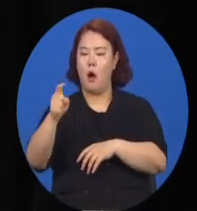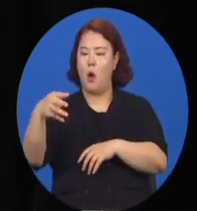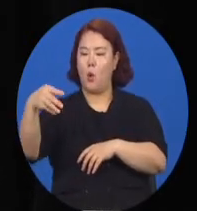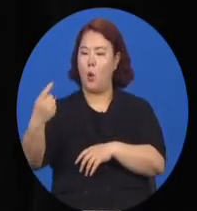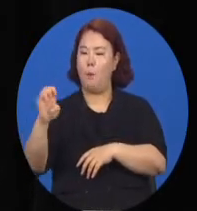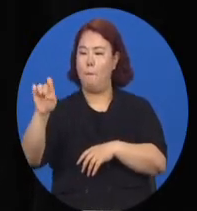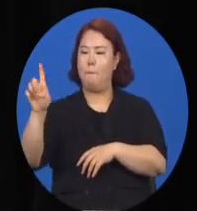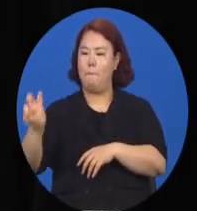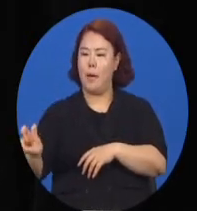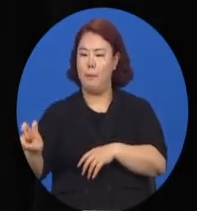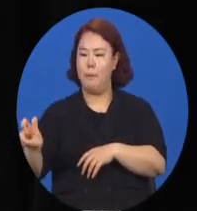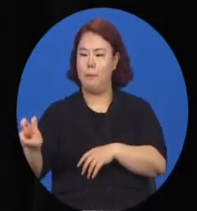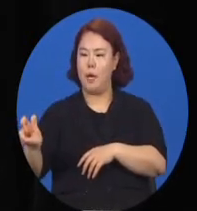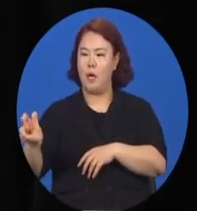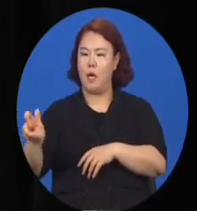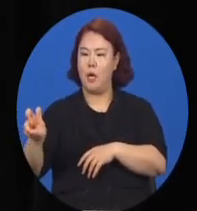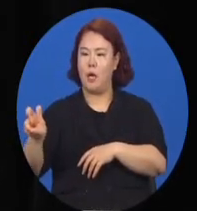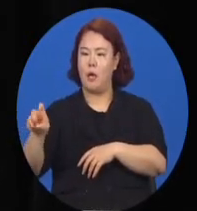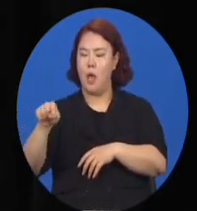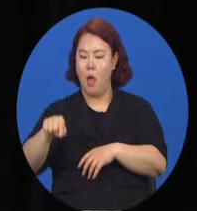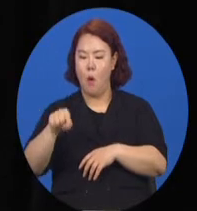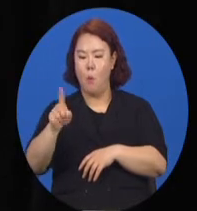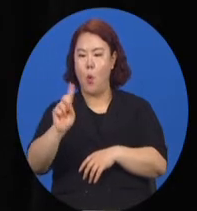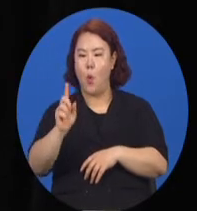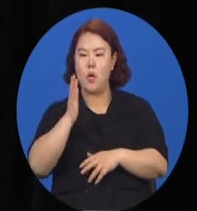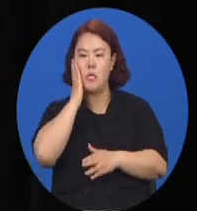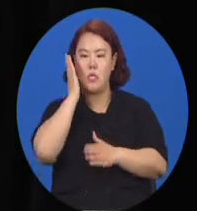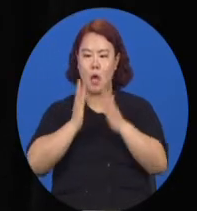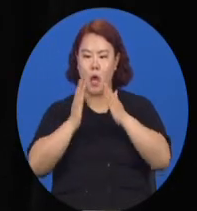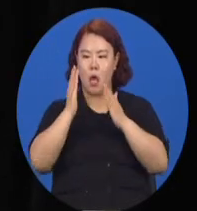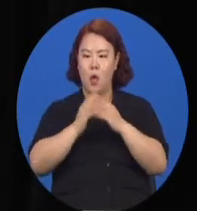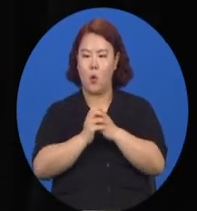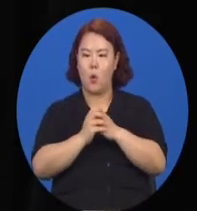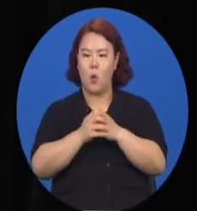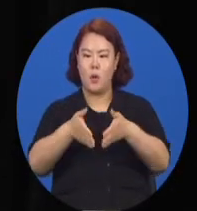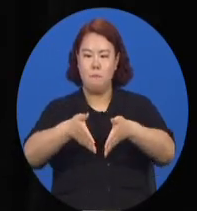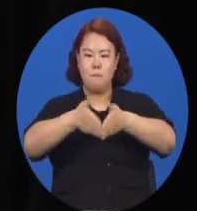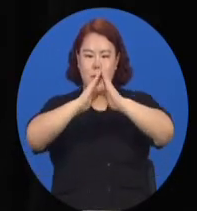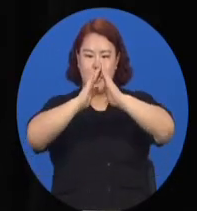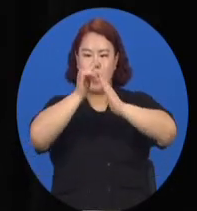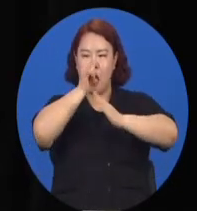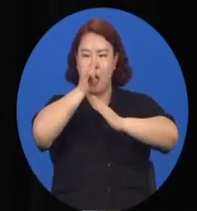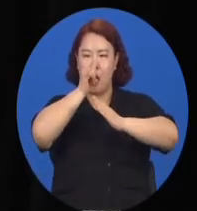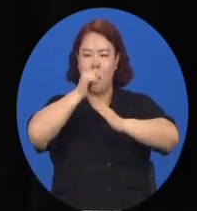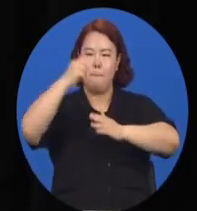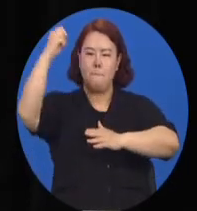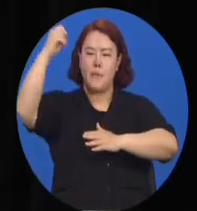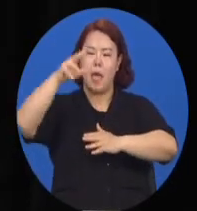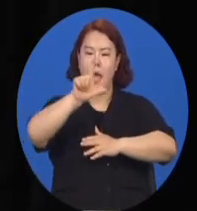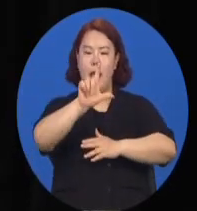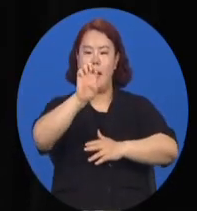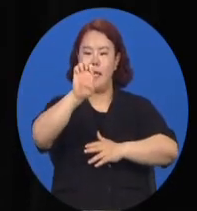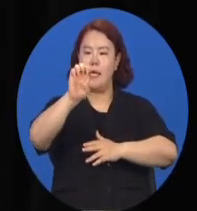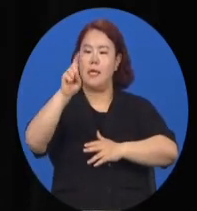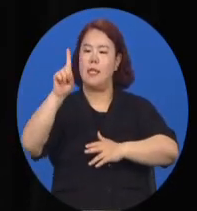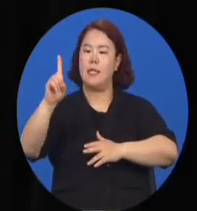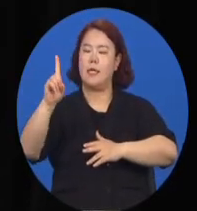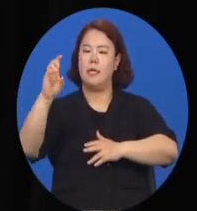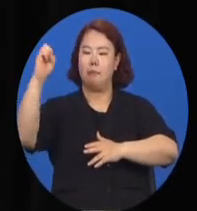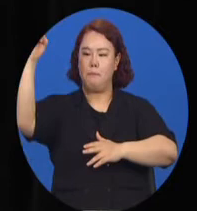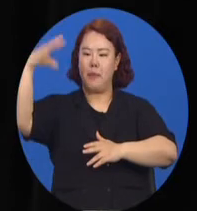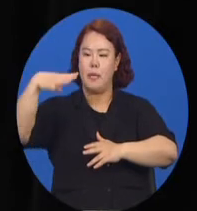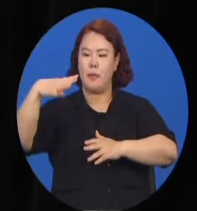채소 건물을 빌딩을 짓는 것을 봤습니다. LED 빛을 이용해서 그 수경재배